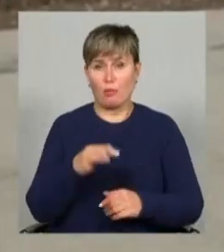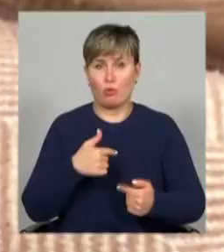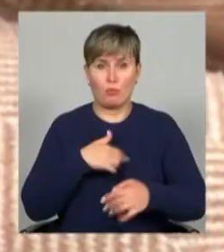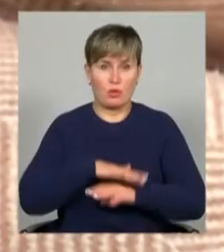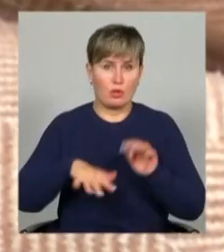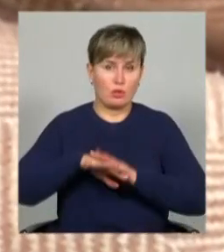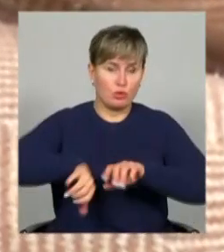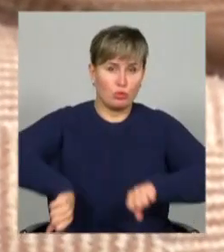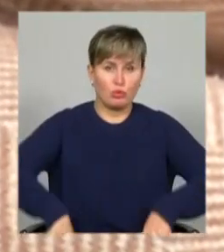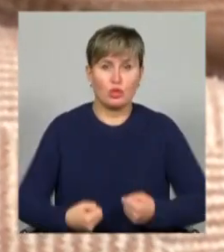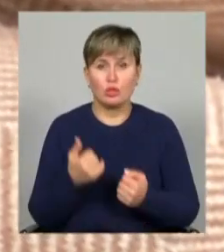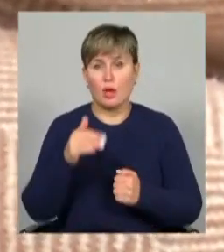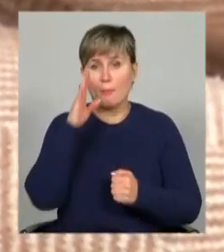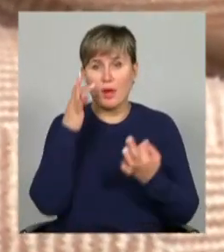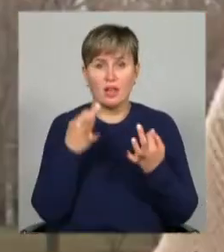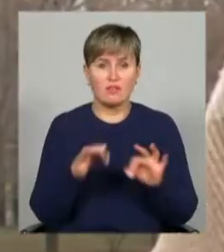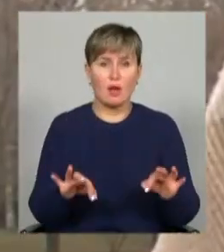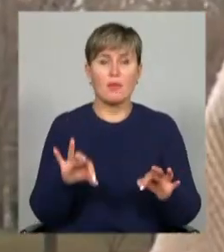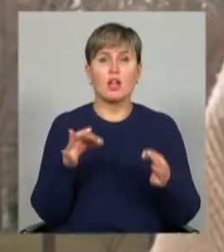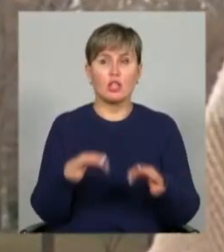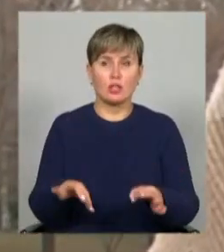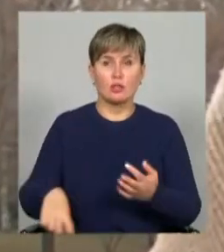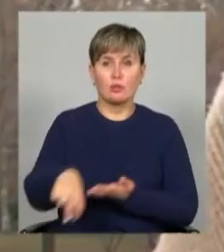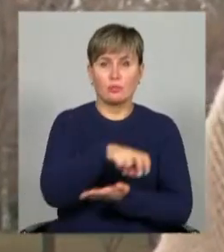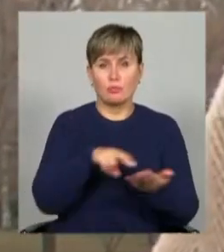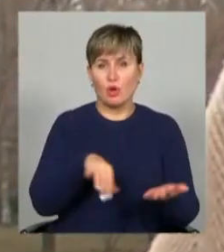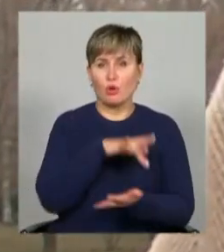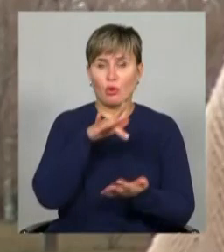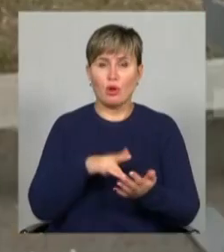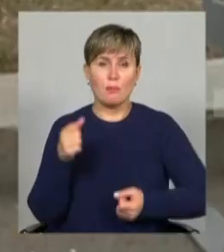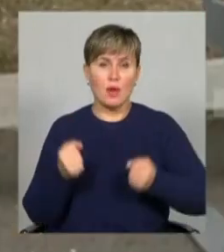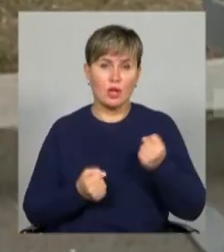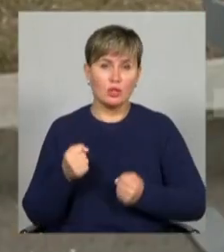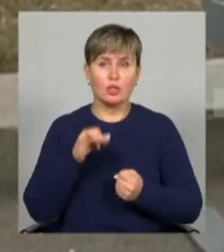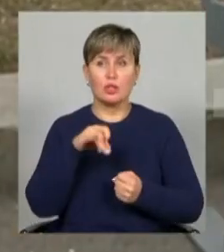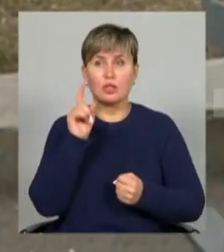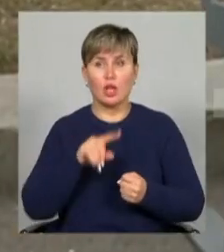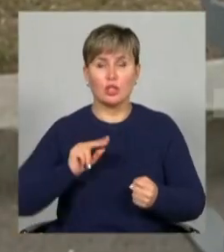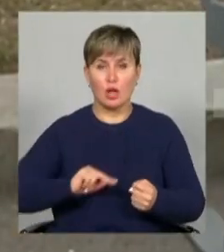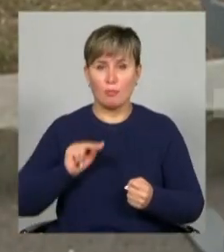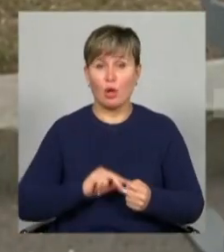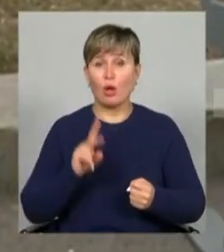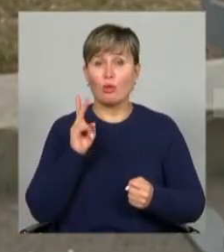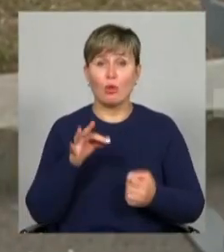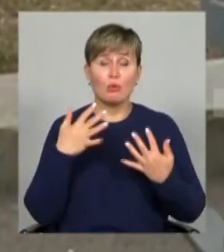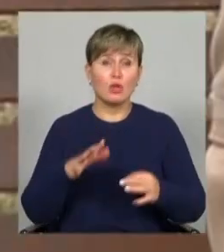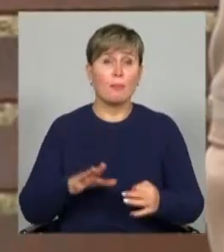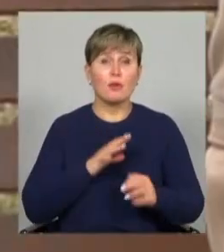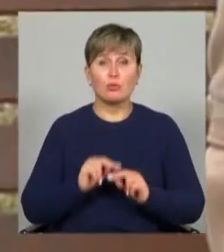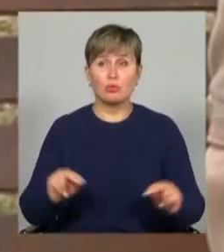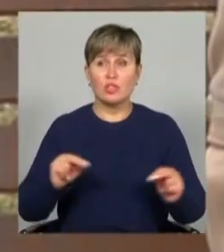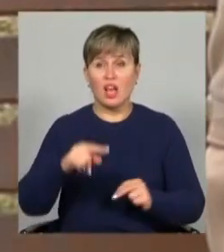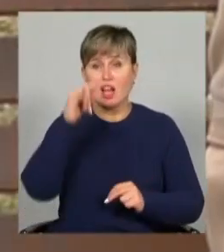скрутили. Сейчас парень на свободе, и ему разрешено передвигаться по городу, водить машину и даже работать. Правда, уже бывшего учителя